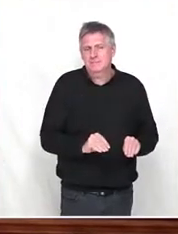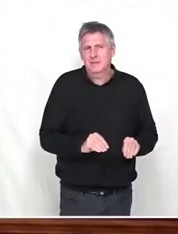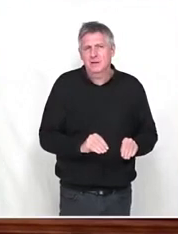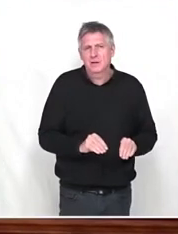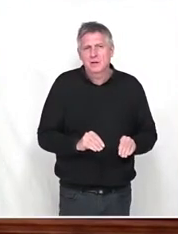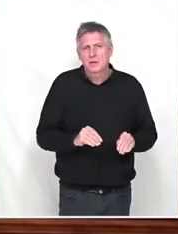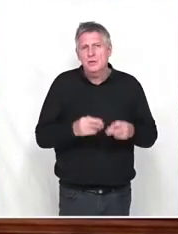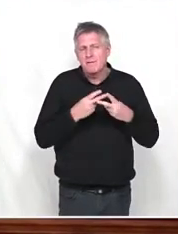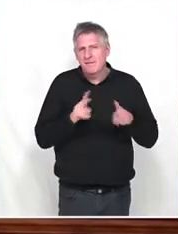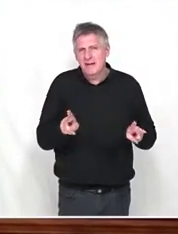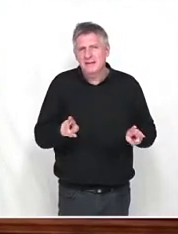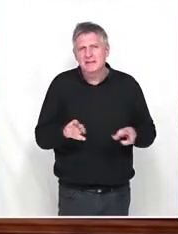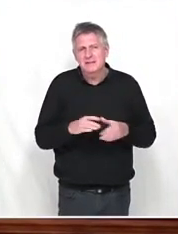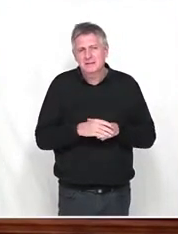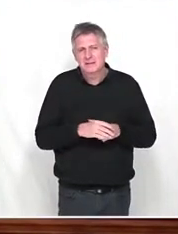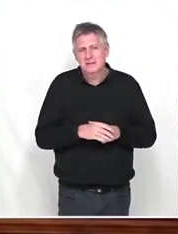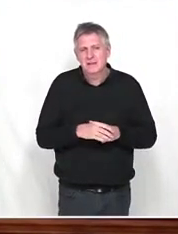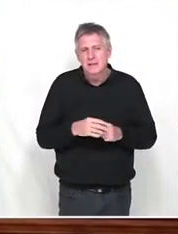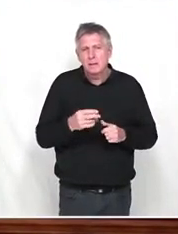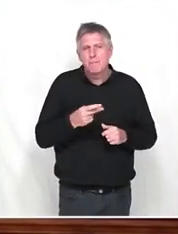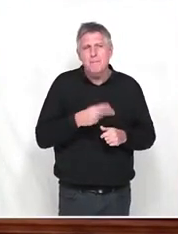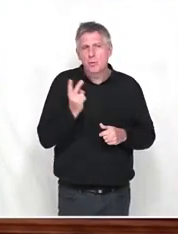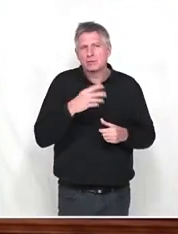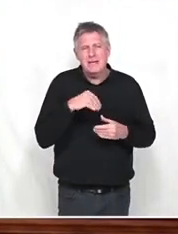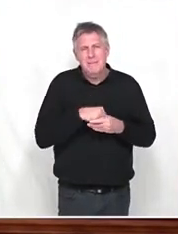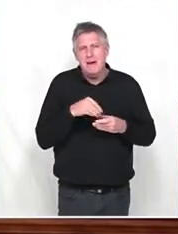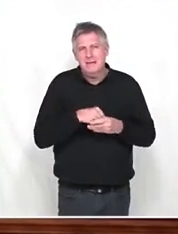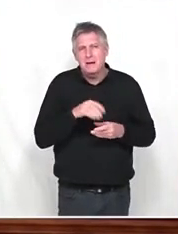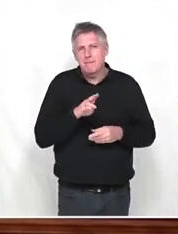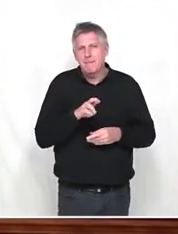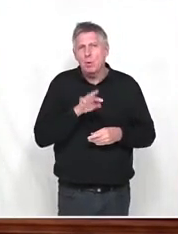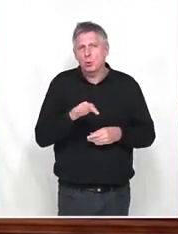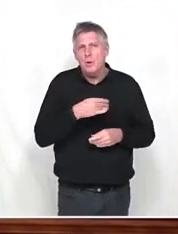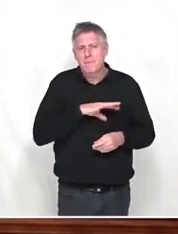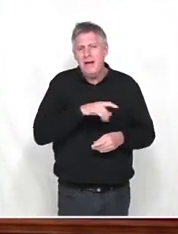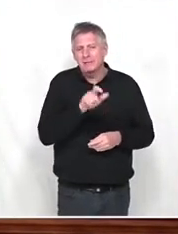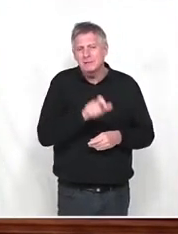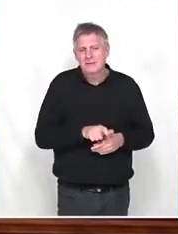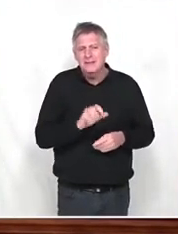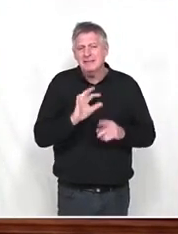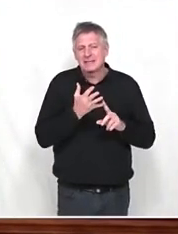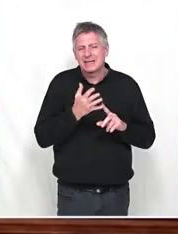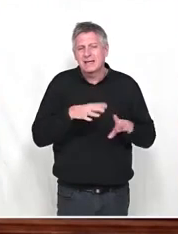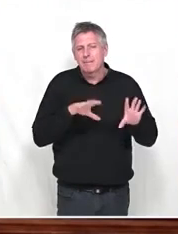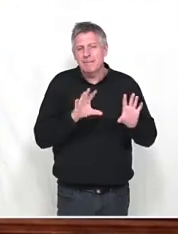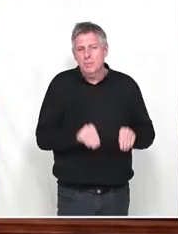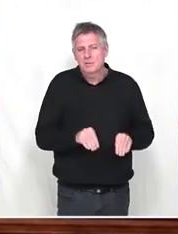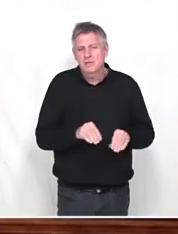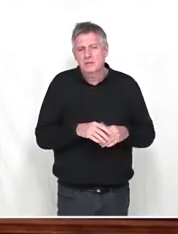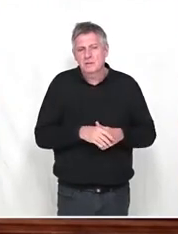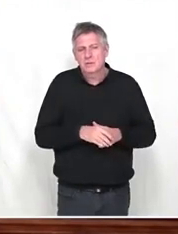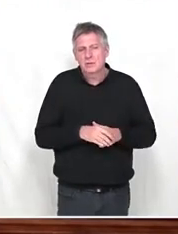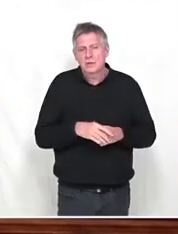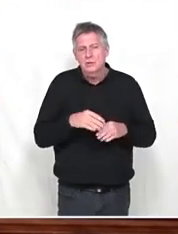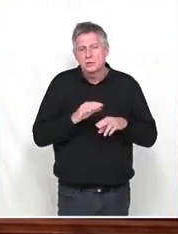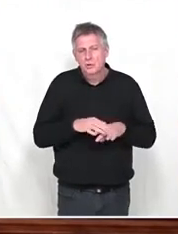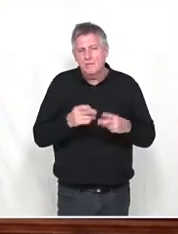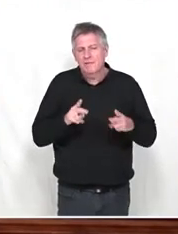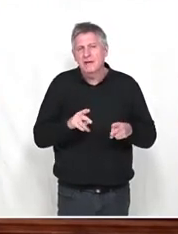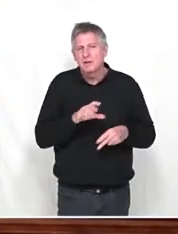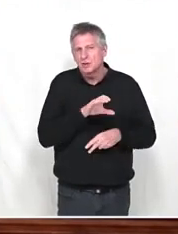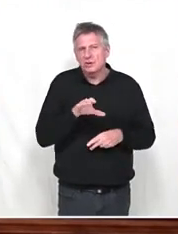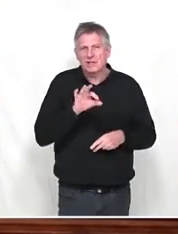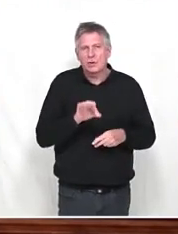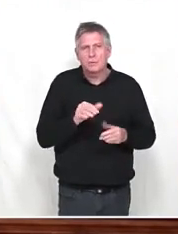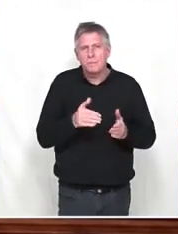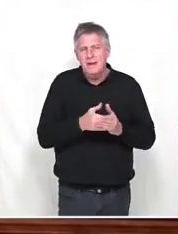les communes qui dégagent le plus d'épargne brute par habitant. 5e position sur les villes de plus de 150